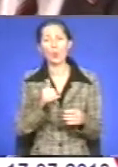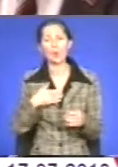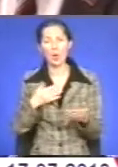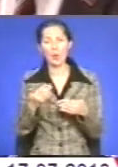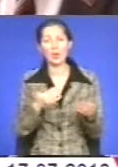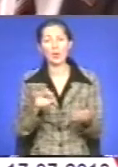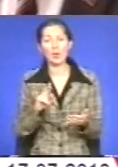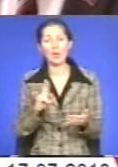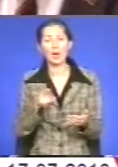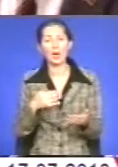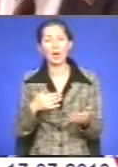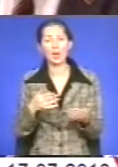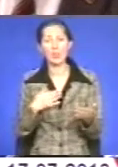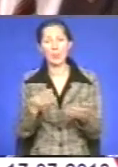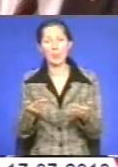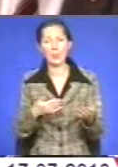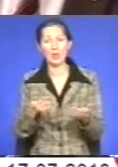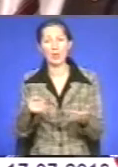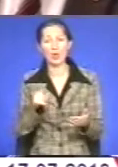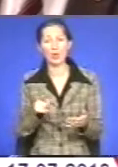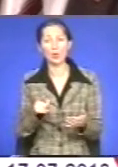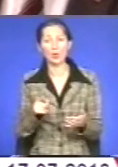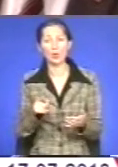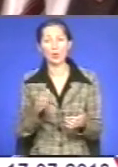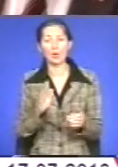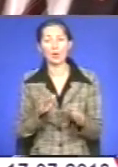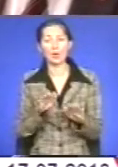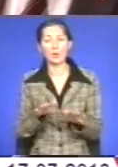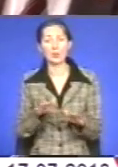йдемо. А тут пулі свистять.